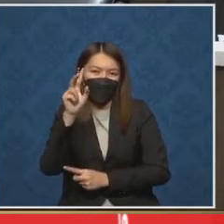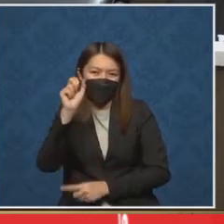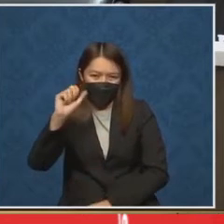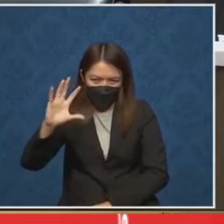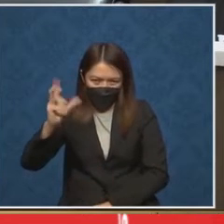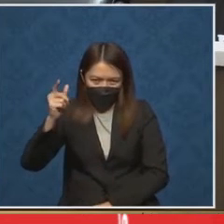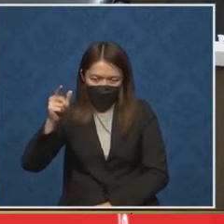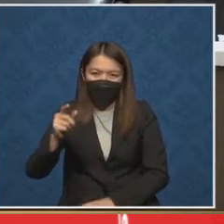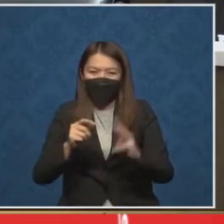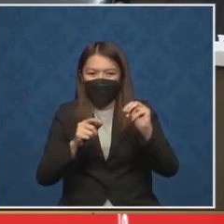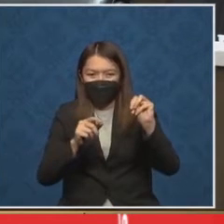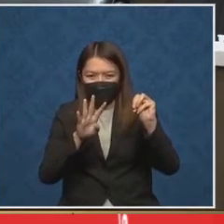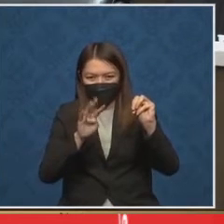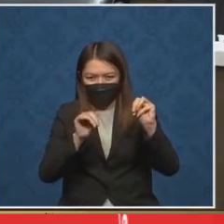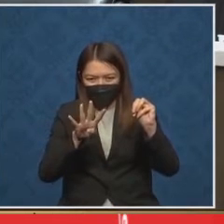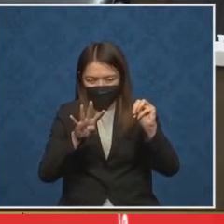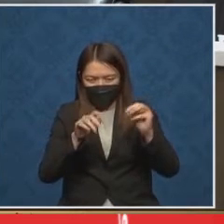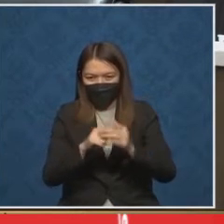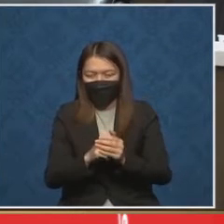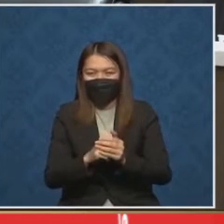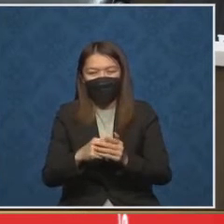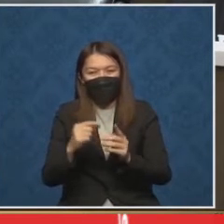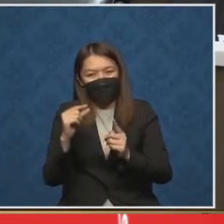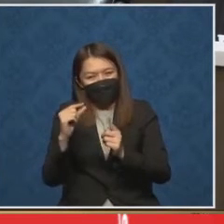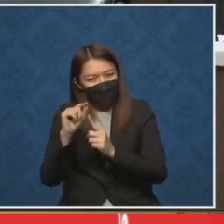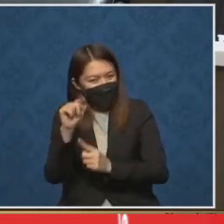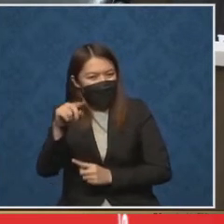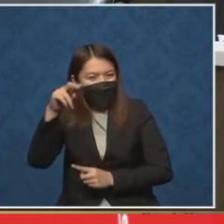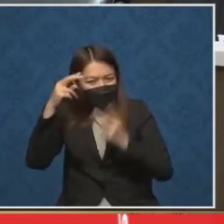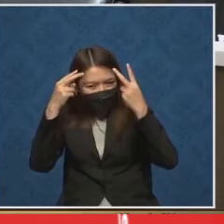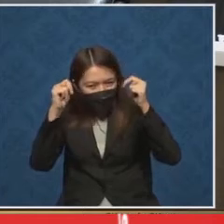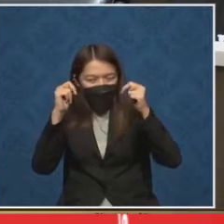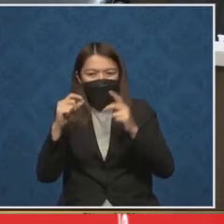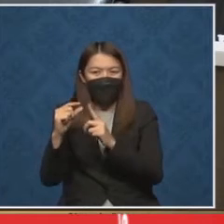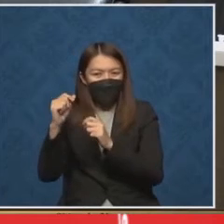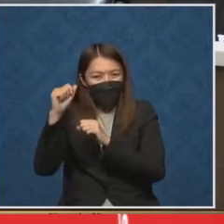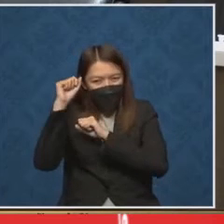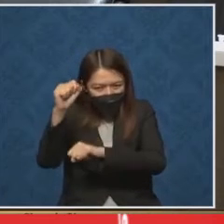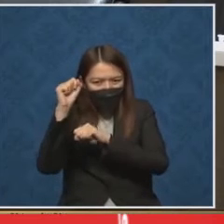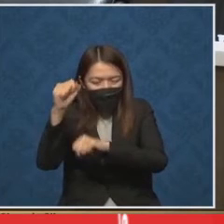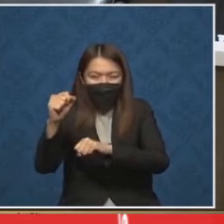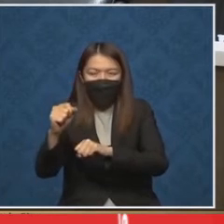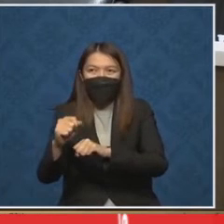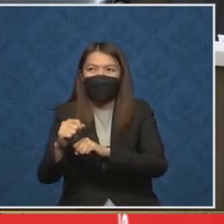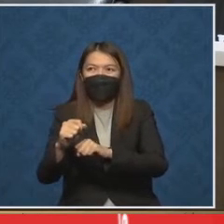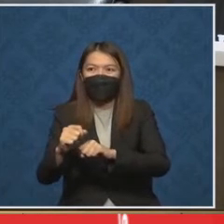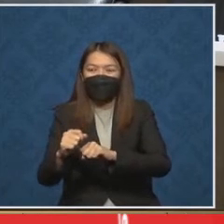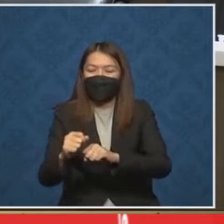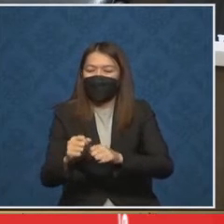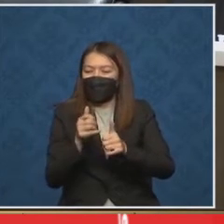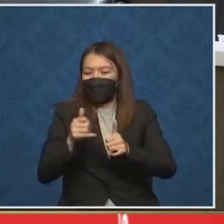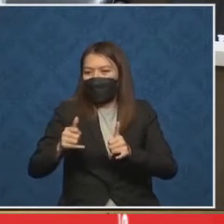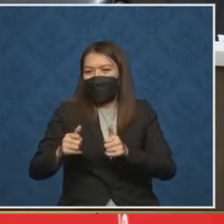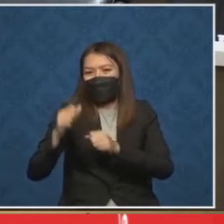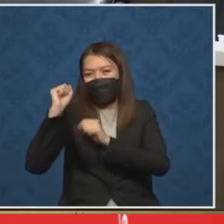คำสั่งม.44คำสั่งนายกทั้งหลายประกาศคสช.ท่านประกาศอยู่ 3-4 คนแต่เวลาจะย